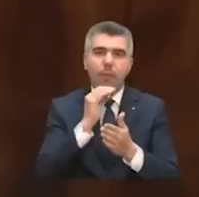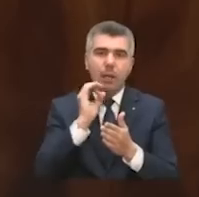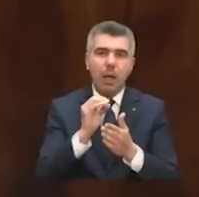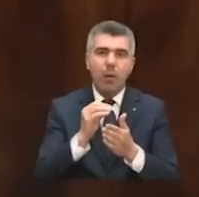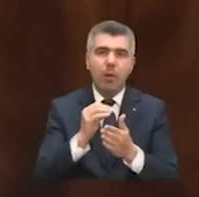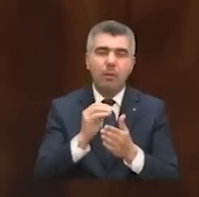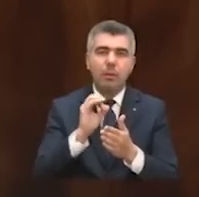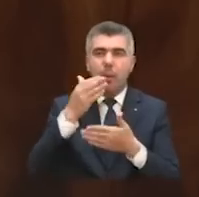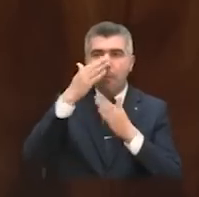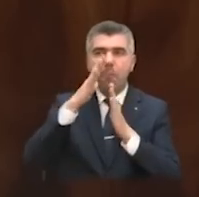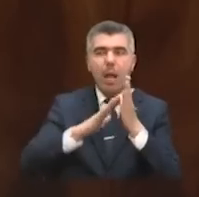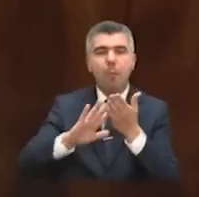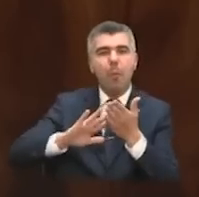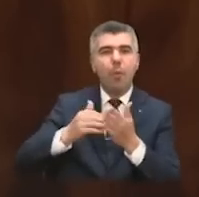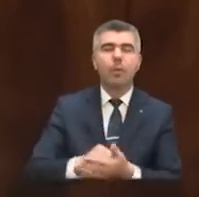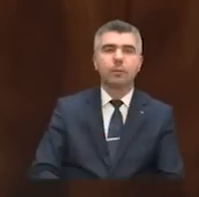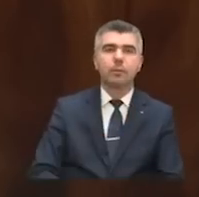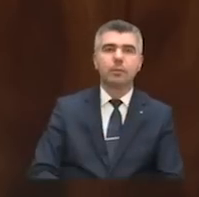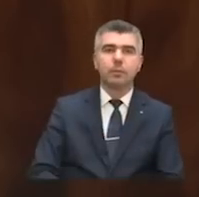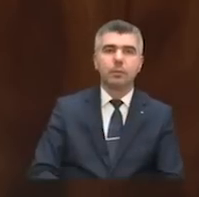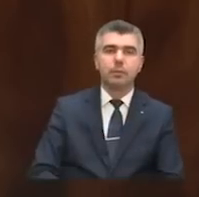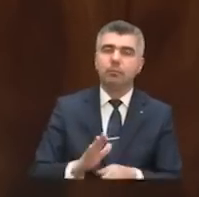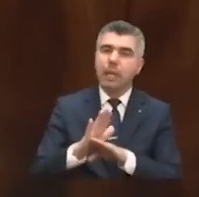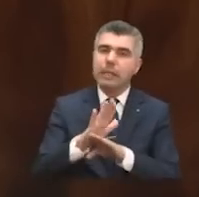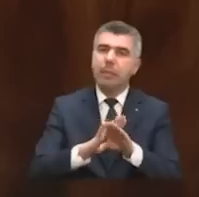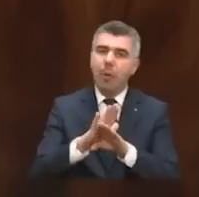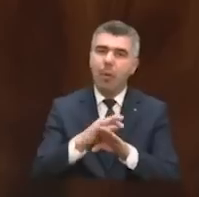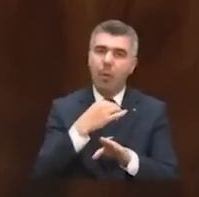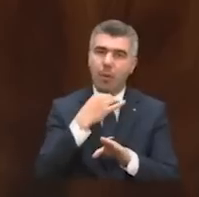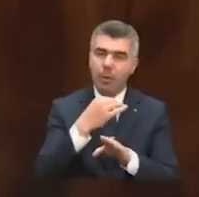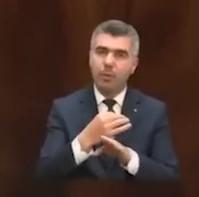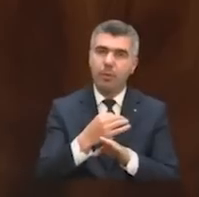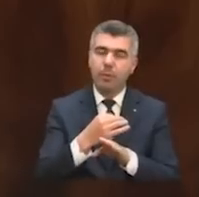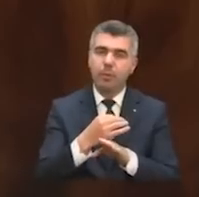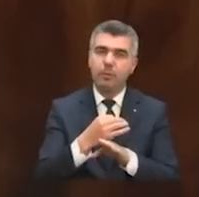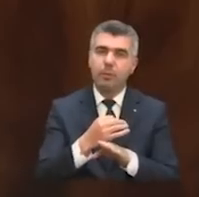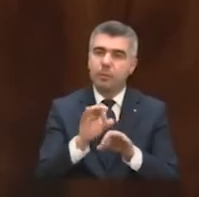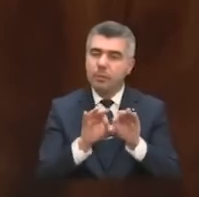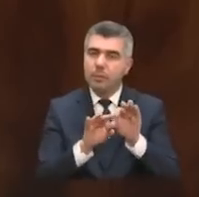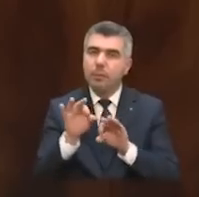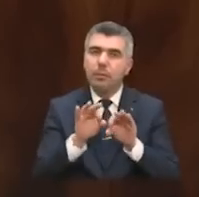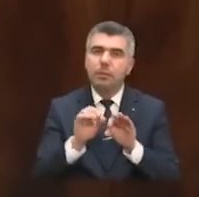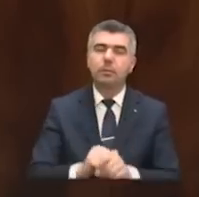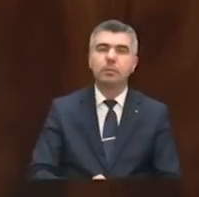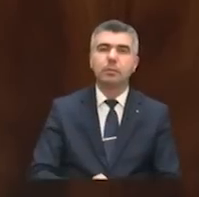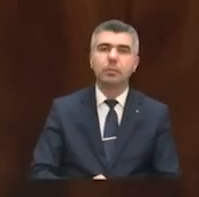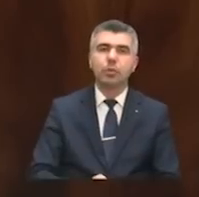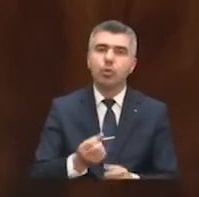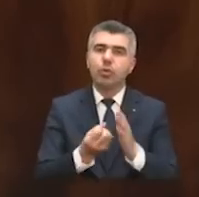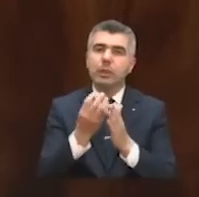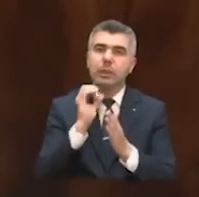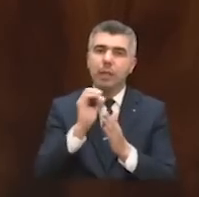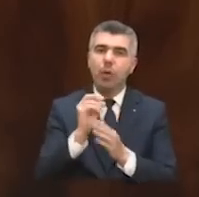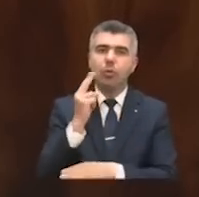المغاربه. انا الى سمحتوا غادي نتكلم لكم على التنظيم الجديد ديال الجامعه